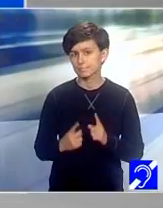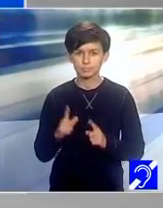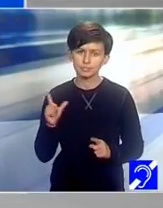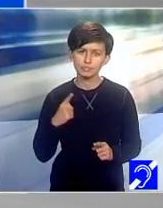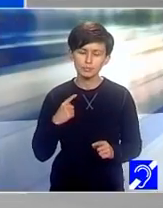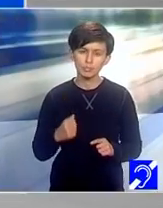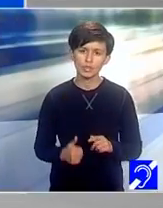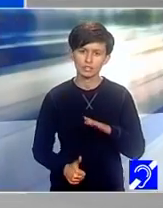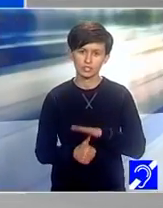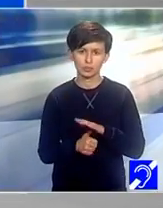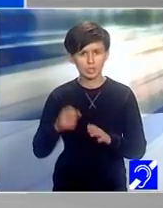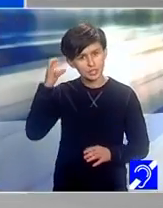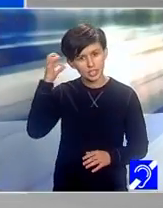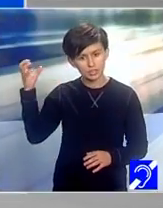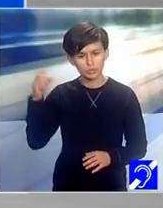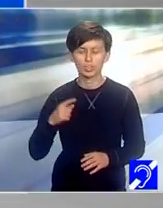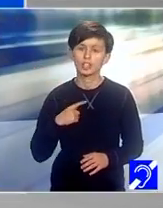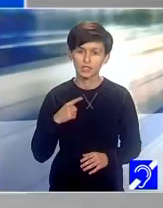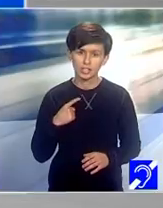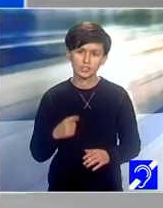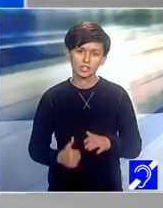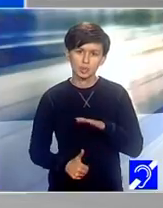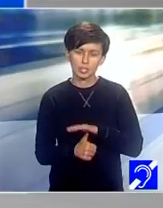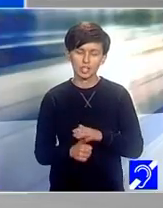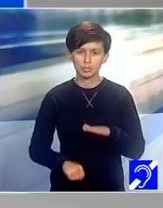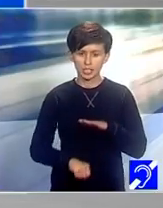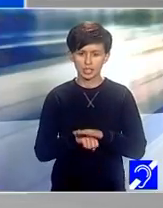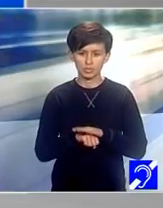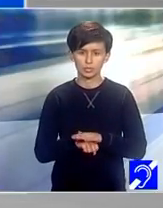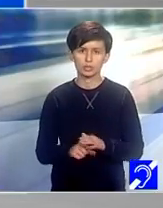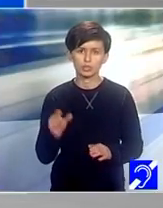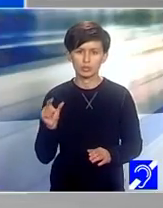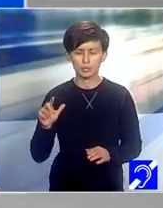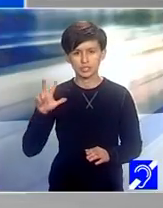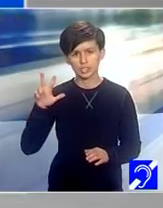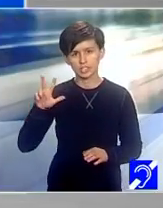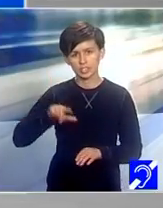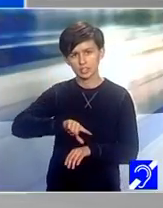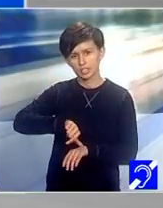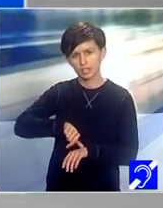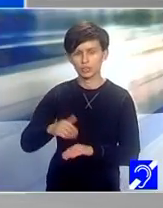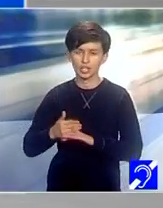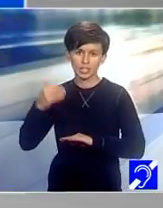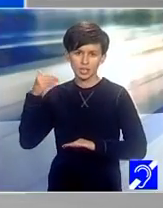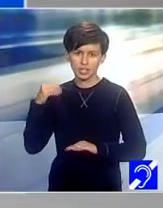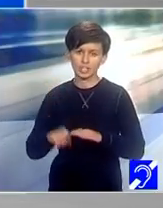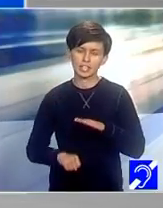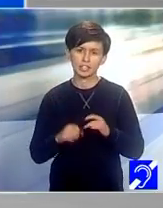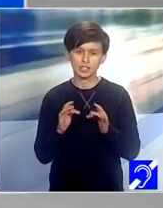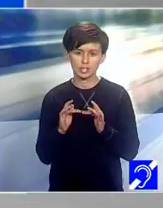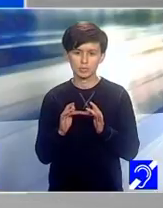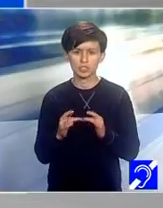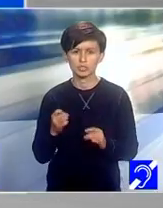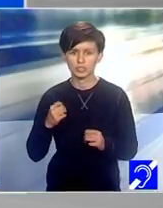capitală culturală, măcar suntem capitala fotbalului. Cu mai puțin de 3 ore înaintea meciului împotriva Greciei, ultimul din